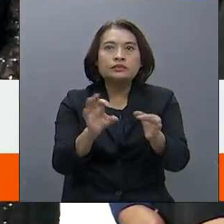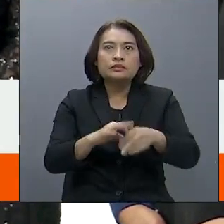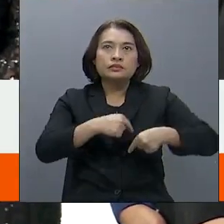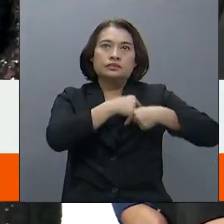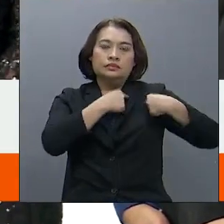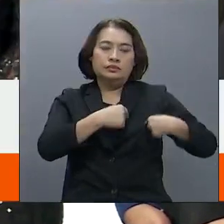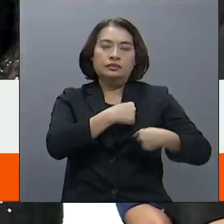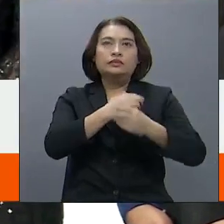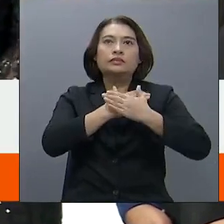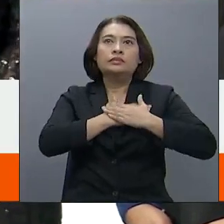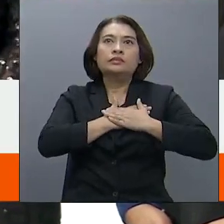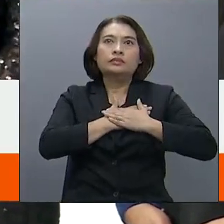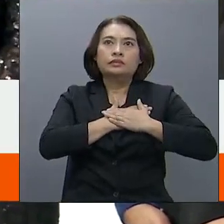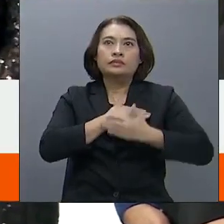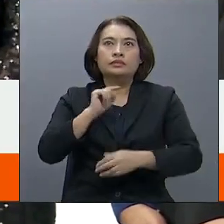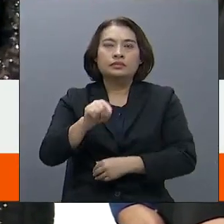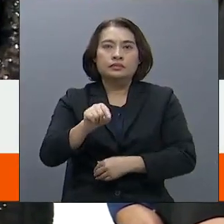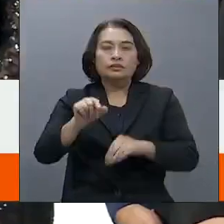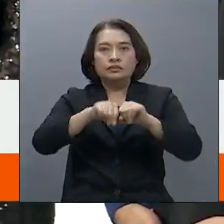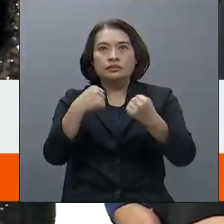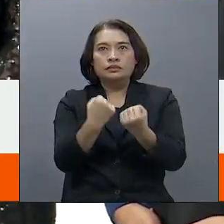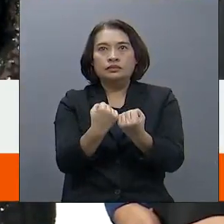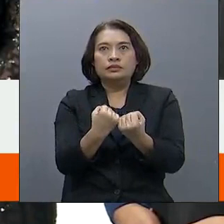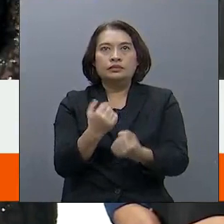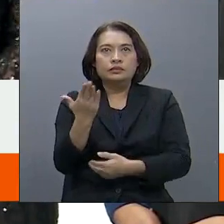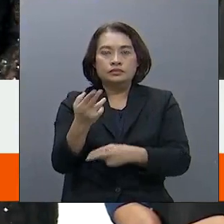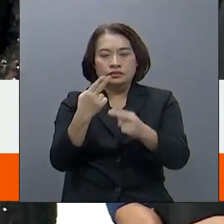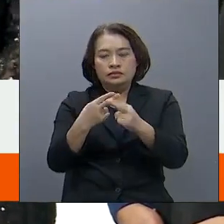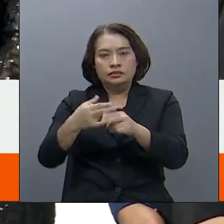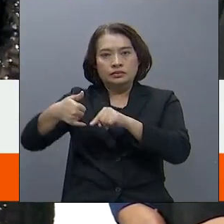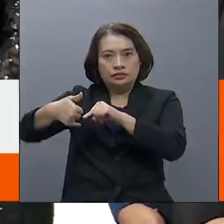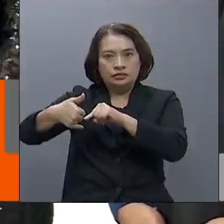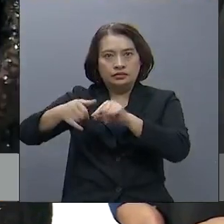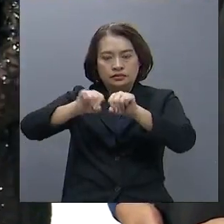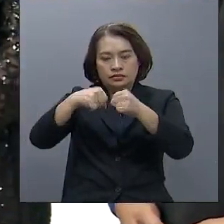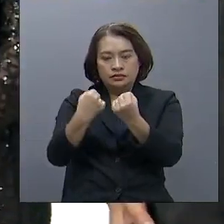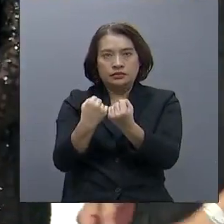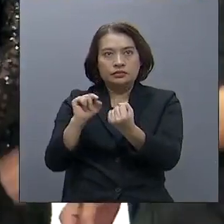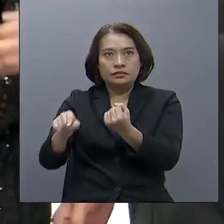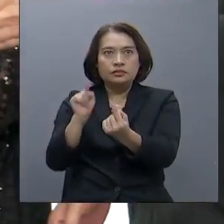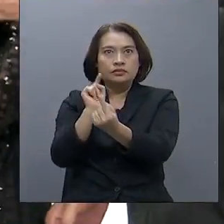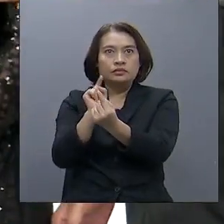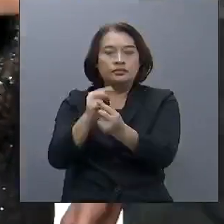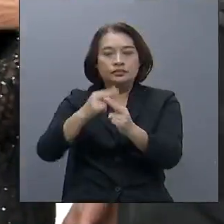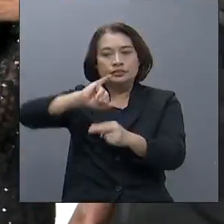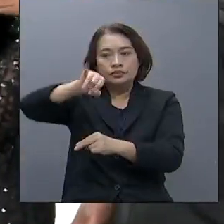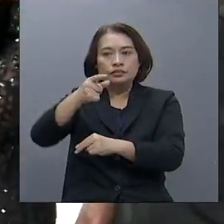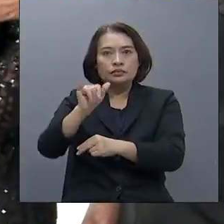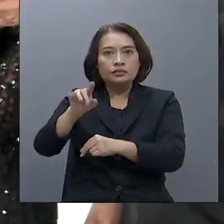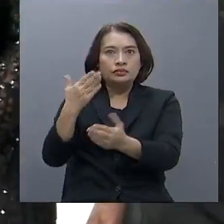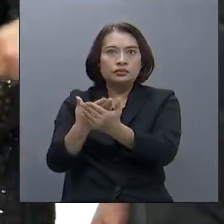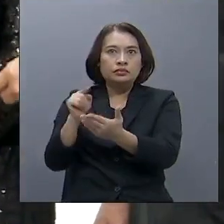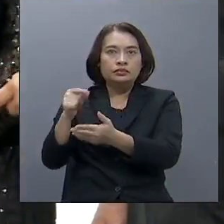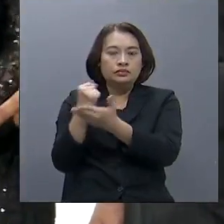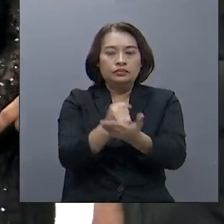ที่รักสมาคมนักร้องทั่วประเทศไทยเราโดยเฉพาะคุณโอ๋นี่ก็บริจาคมา 30,000 นะให้กับสมาคมเรานะครับคุณจอยบียอนก็ช่วยมา 20,000 เฉพาะโ